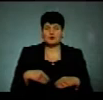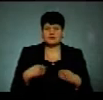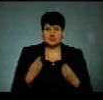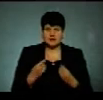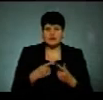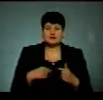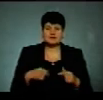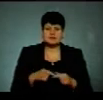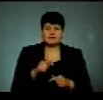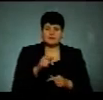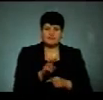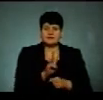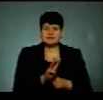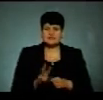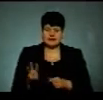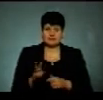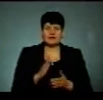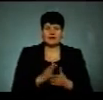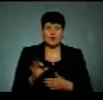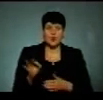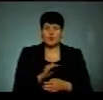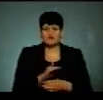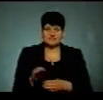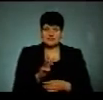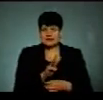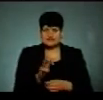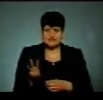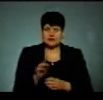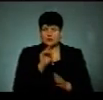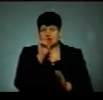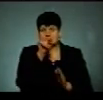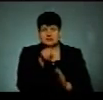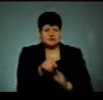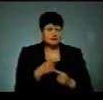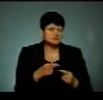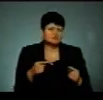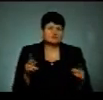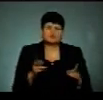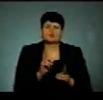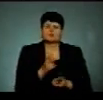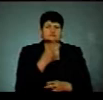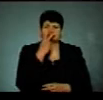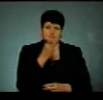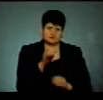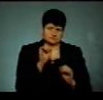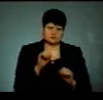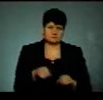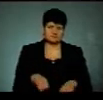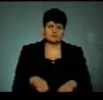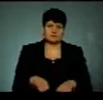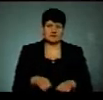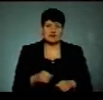організація. На її сайті є офіційний сайт, в який може зайти будь-який споживач в будь-який момент.